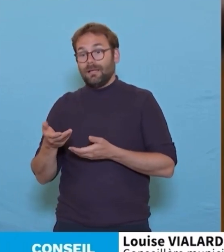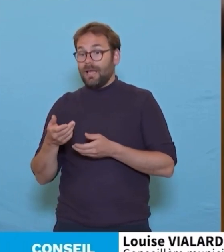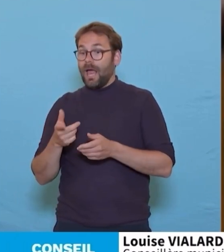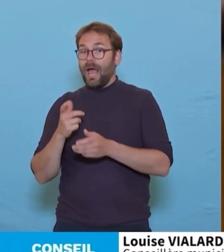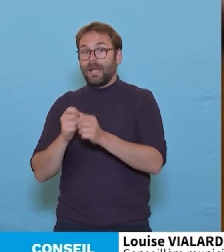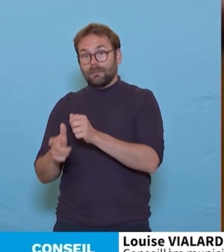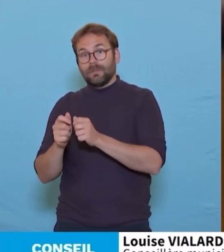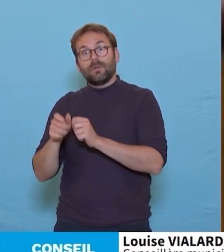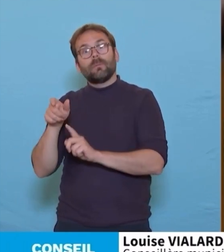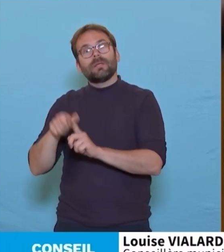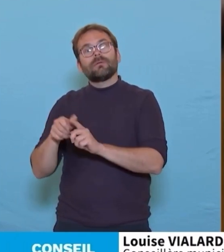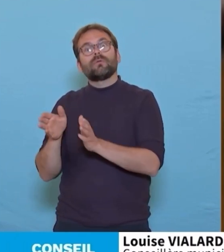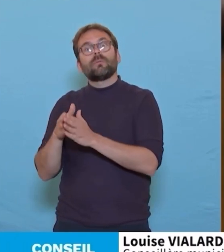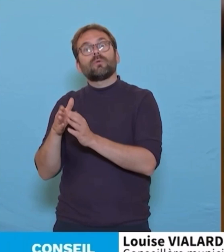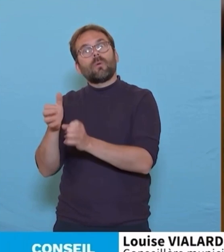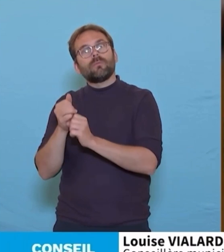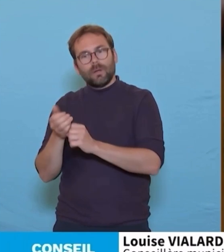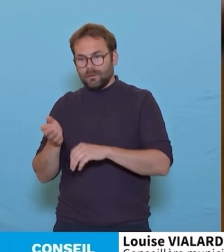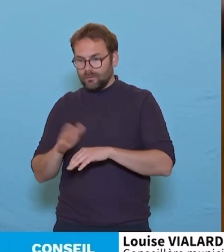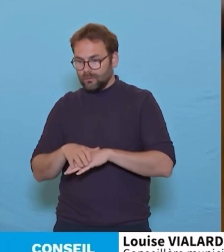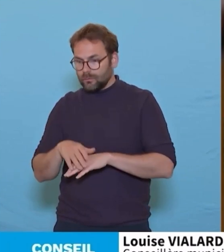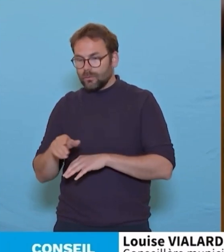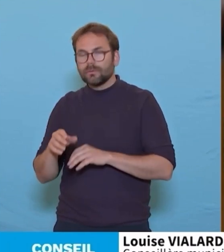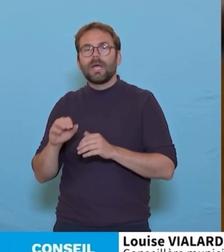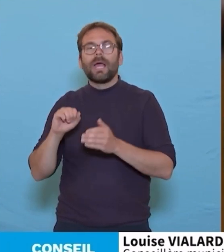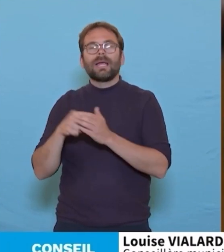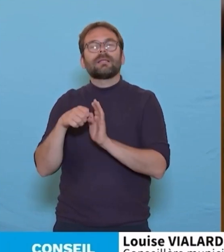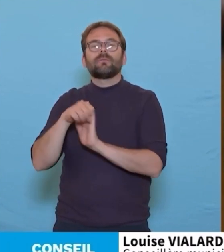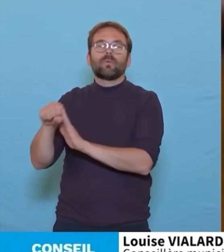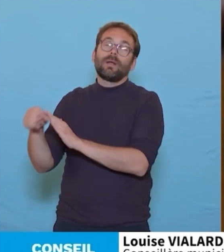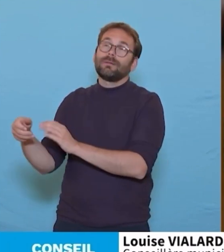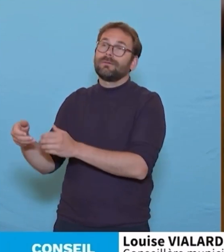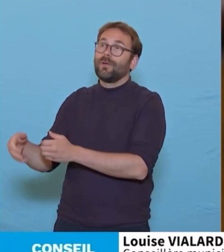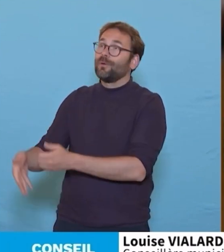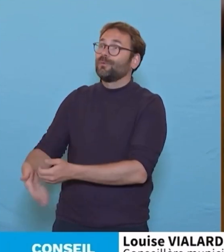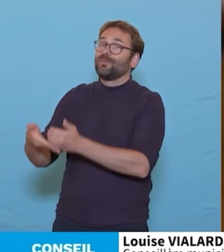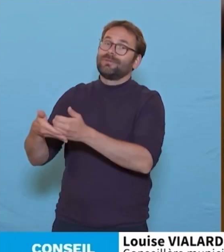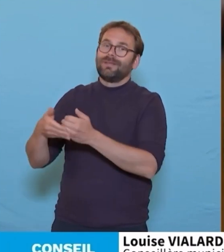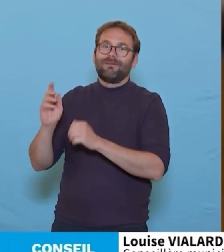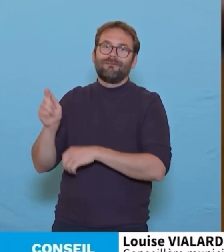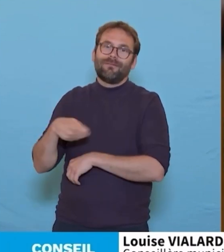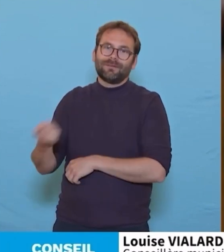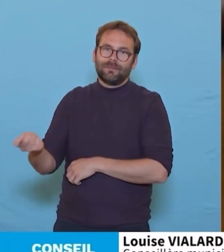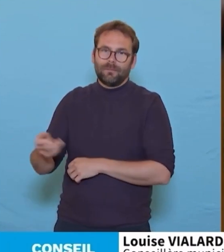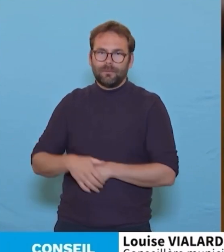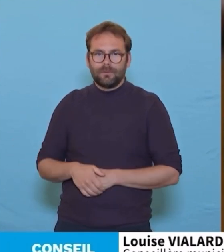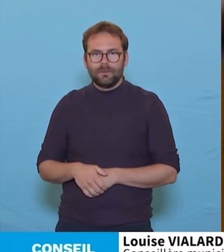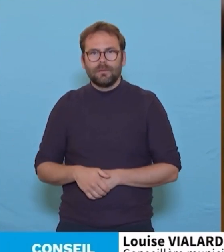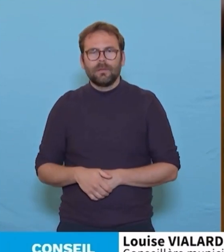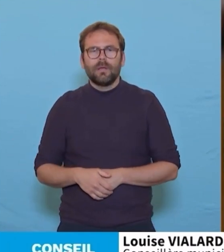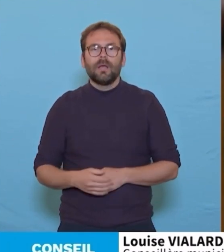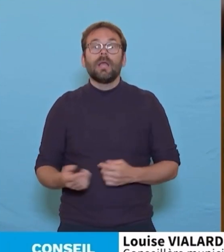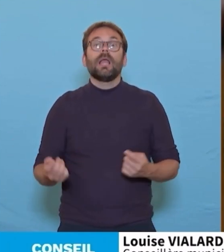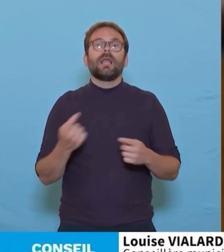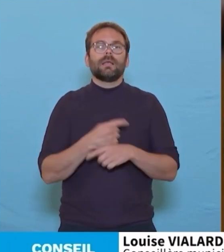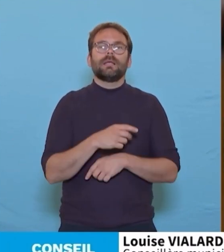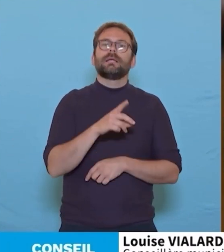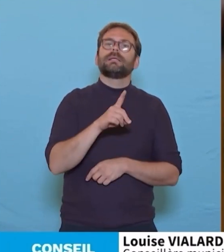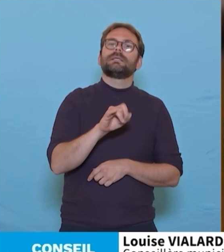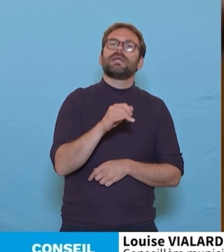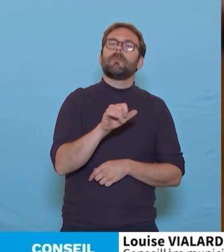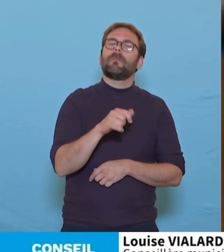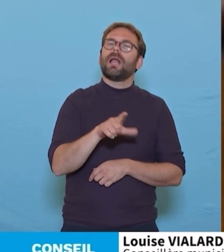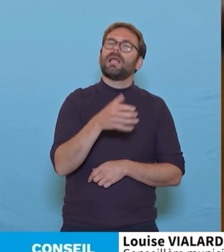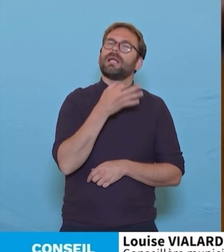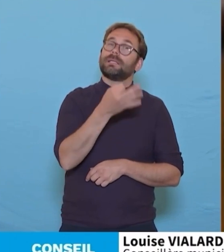d'indemnisation des demandeurs d'emploi et qui est évidemment soutenue par l'extrême droite. De l'autre côté, Jamal l'a annoncé en début de délibération,